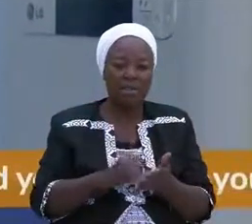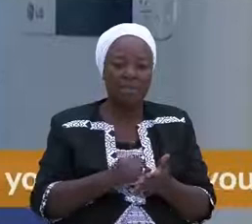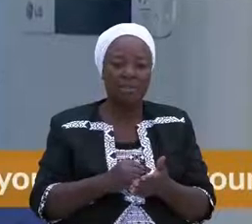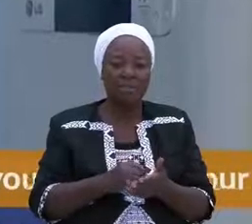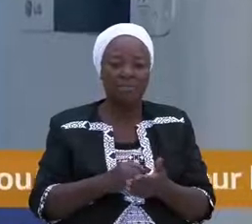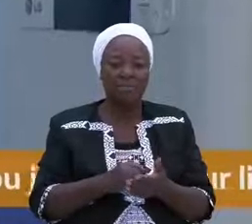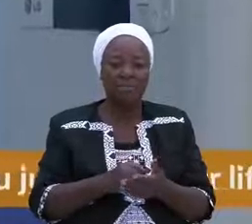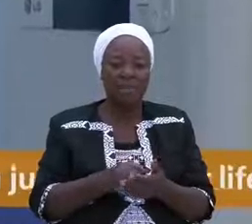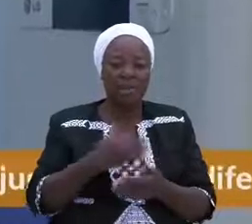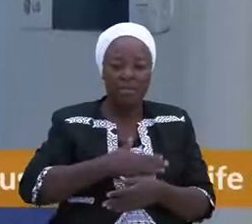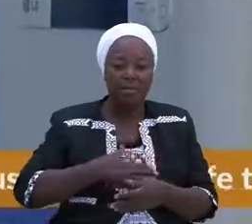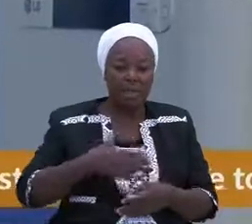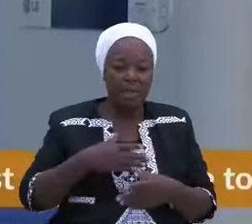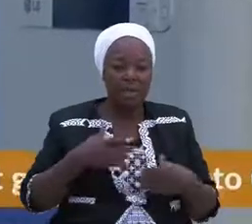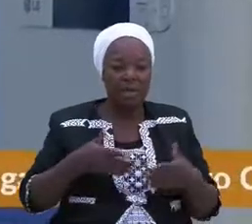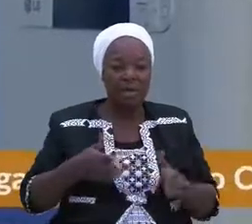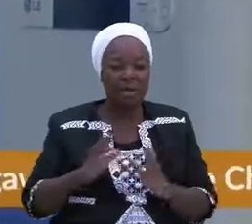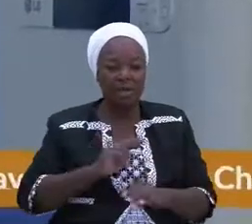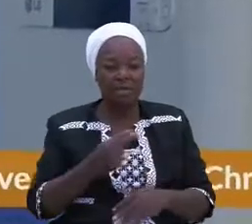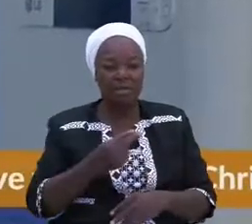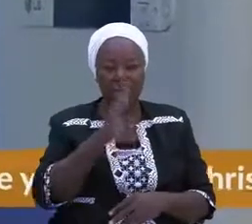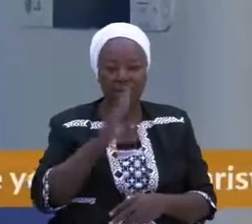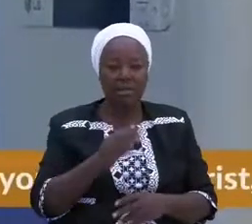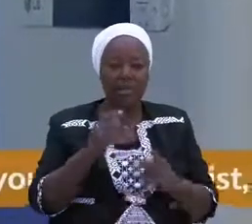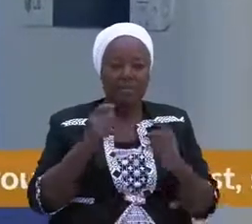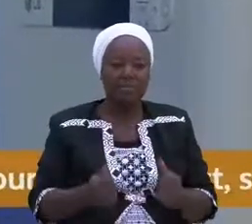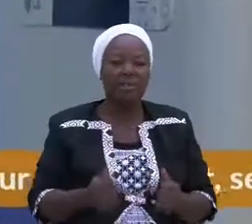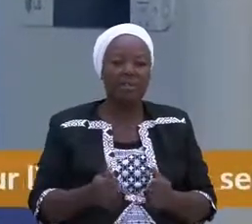le formulaire qui s'affiche en ligne.